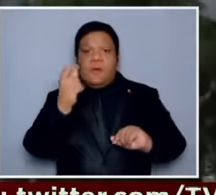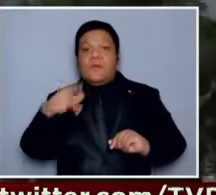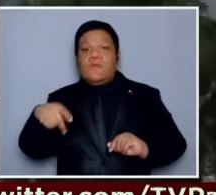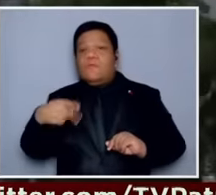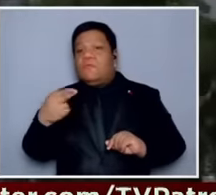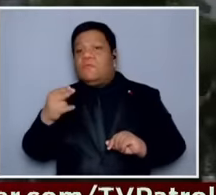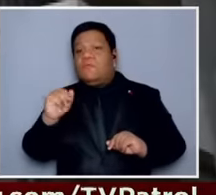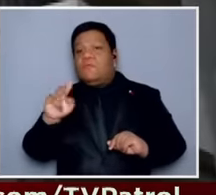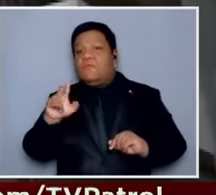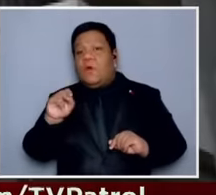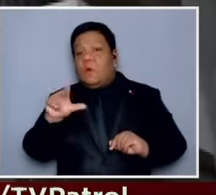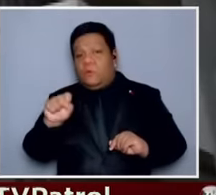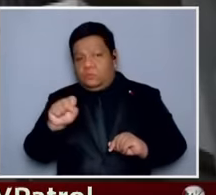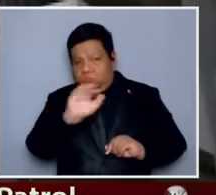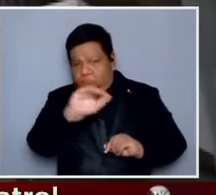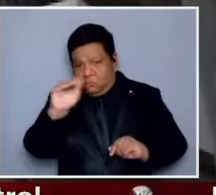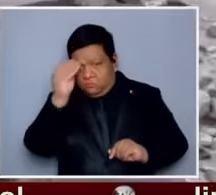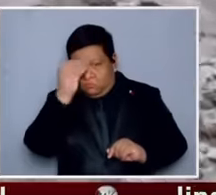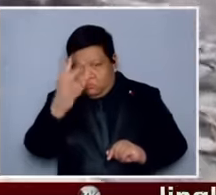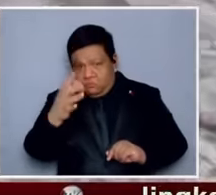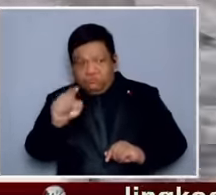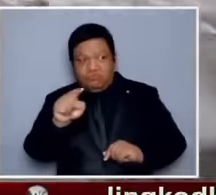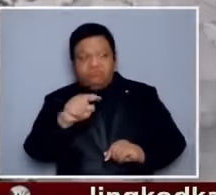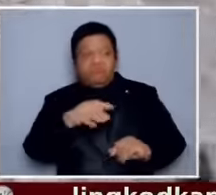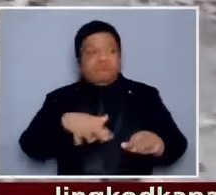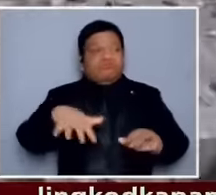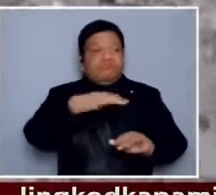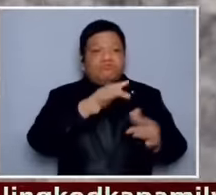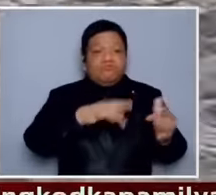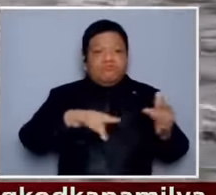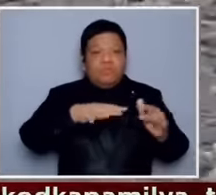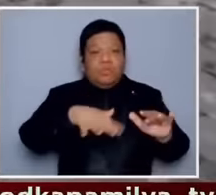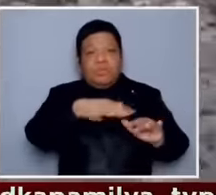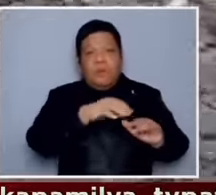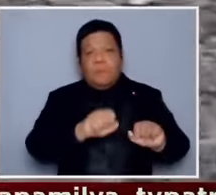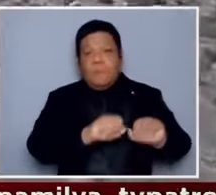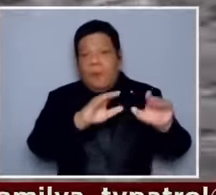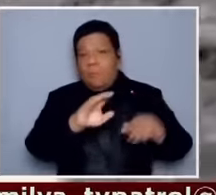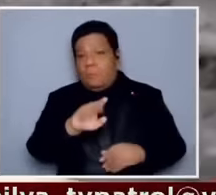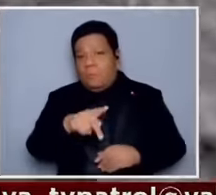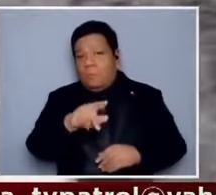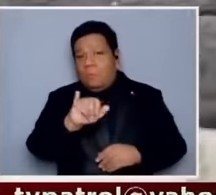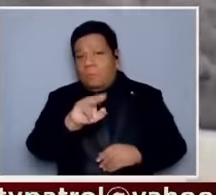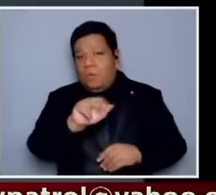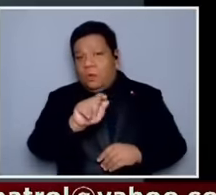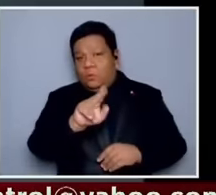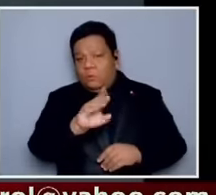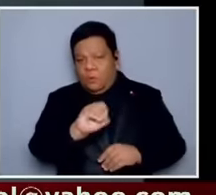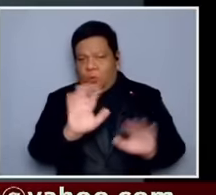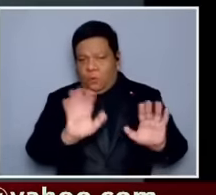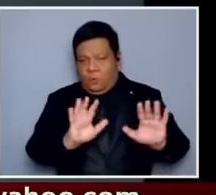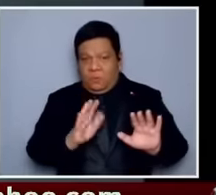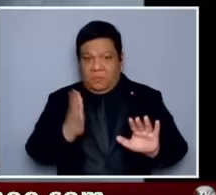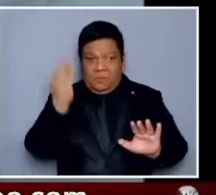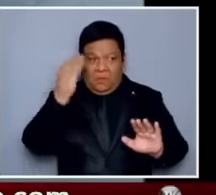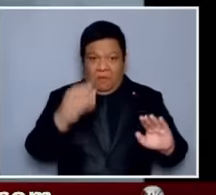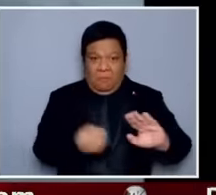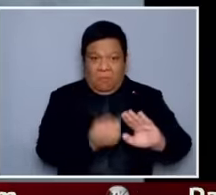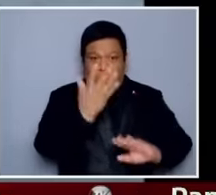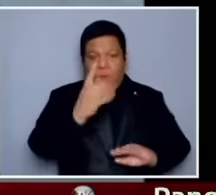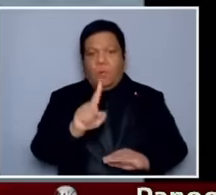iwasan muna ang paligid ng bulkan. Huling sumabog ang Mount Pinatubo noong 1991.